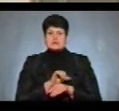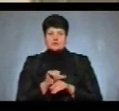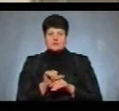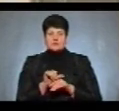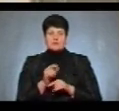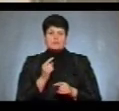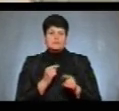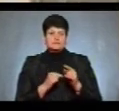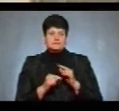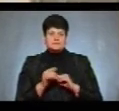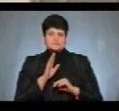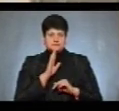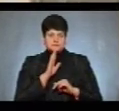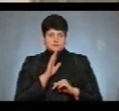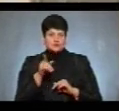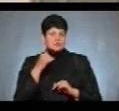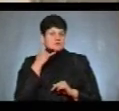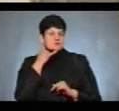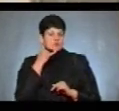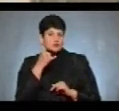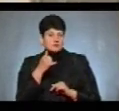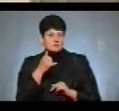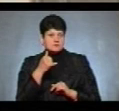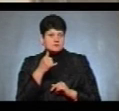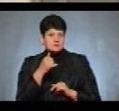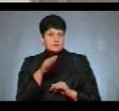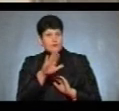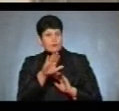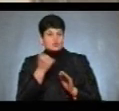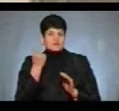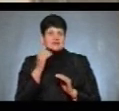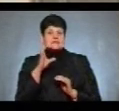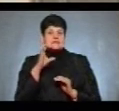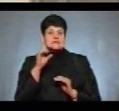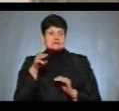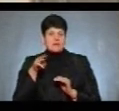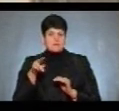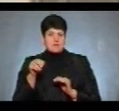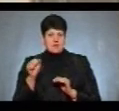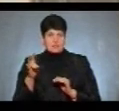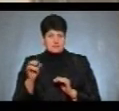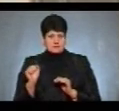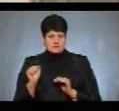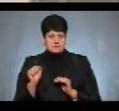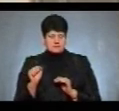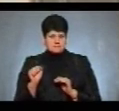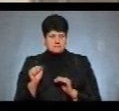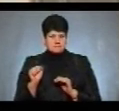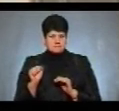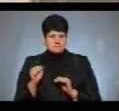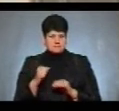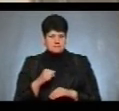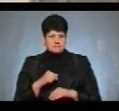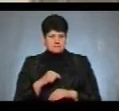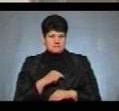маменька. Тут дзвінок із телефону. Позовіть Степанка. Інтуїція мігрантську